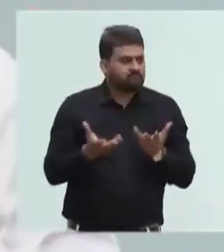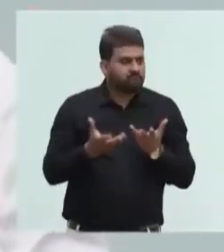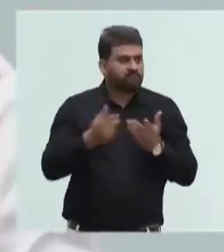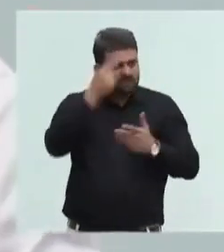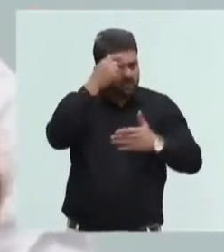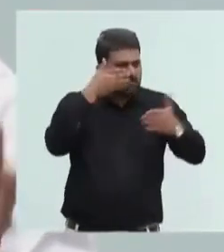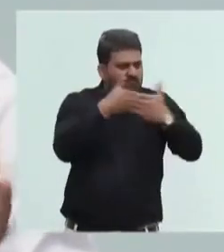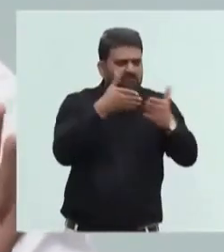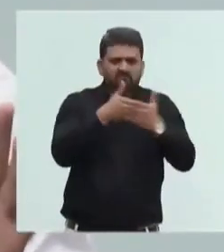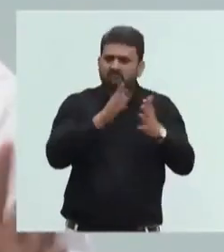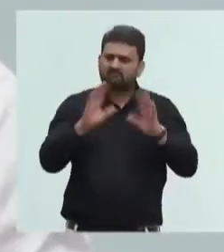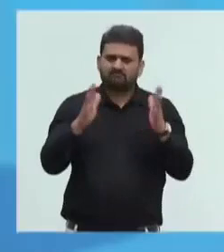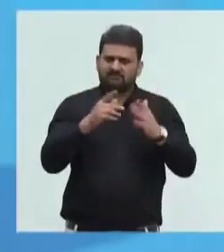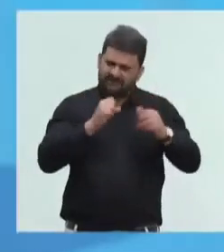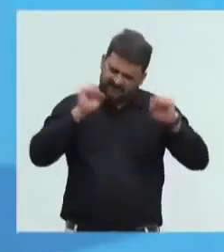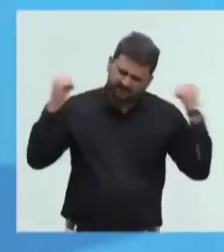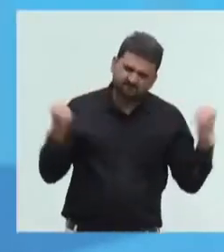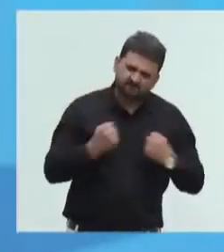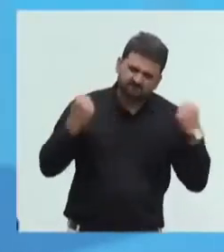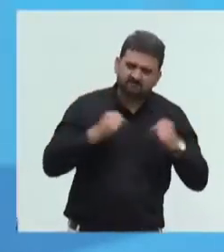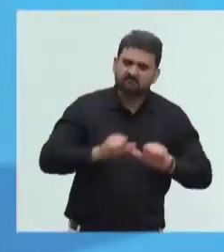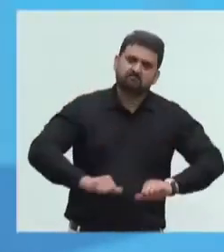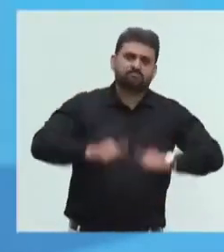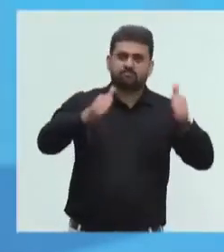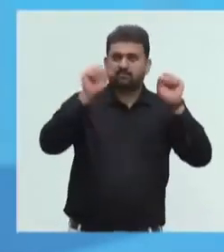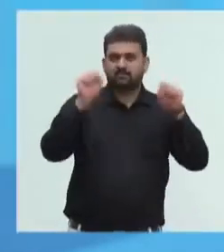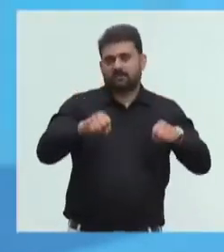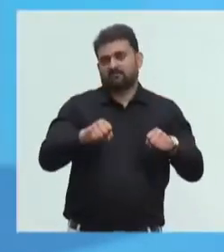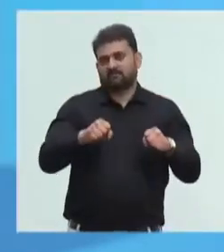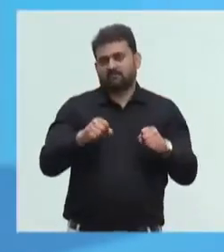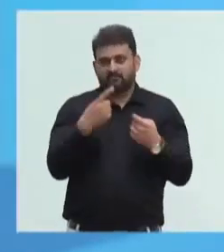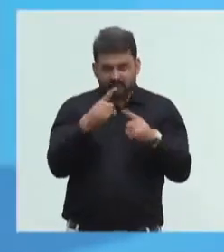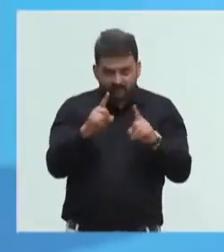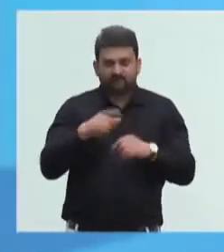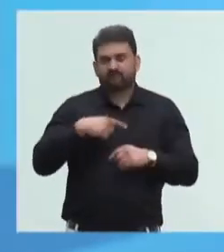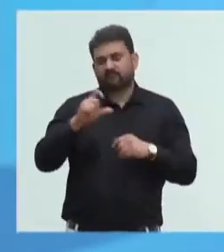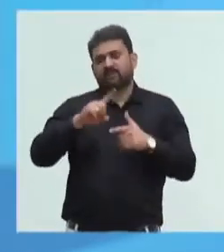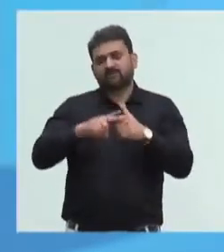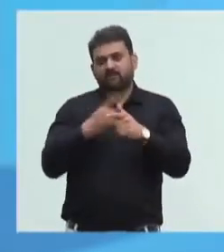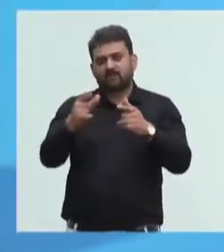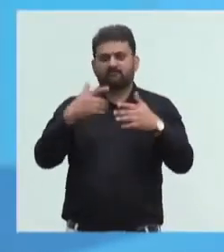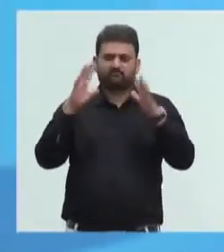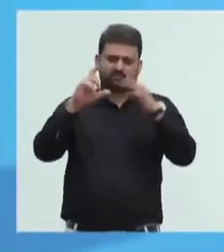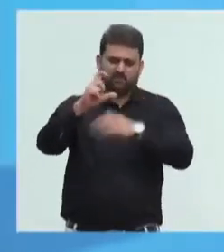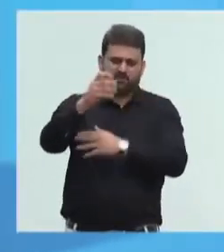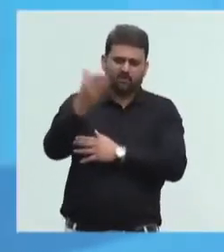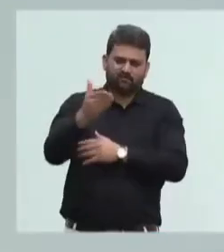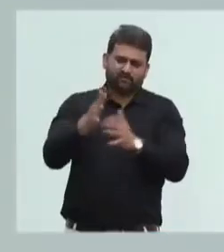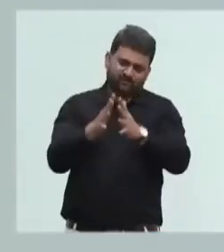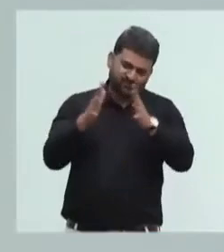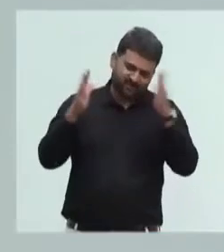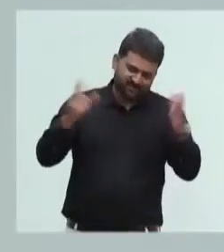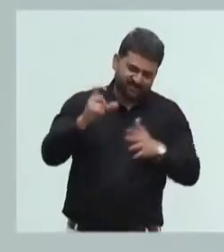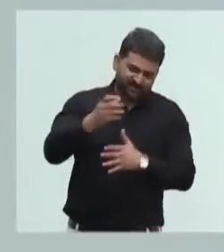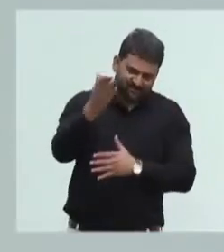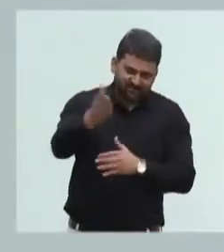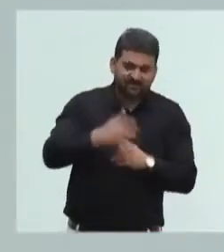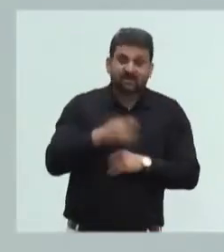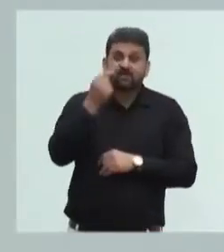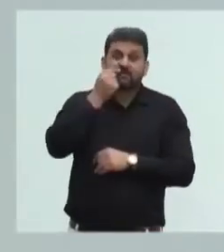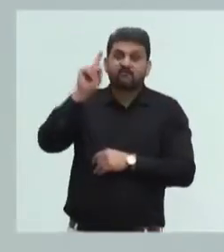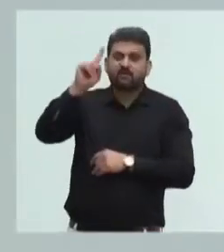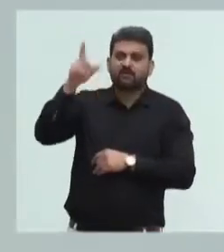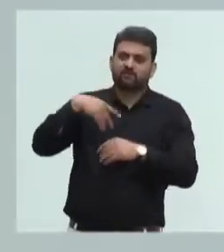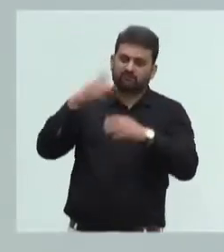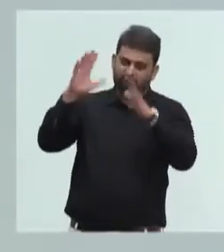उसको रोक नहीं सकती है मेरी तरफ से जाफरीन को बहुत बहुत शुभकामनाएं आपके पिताजी